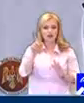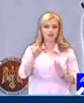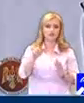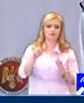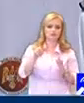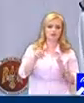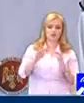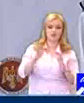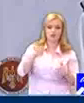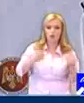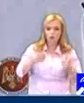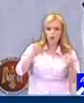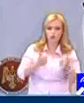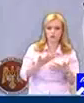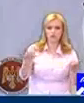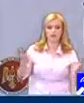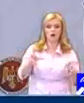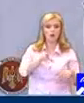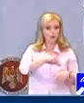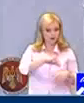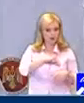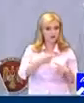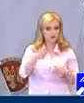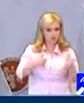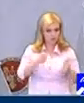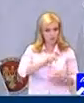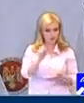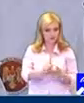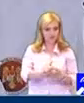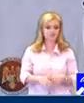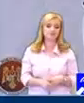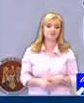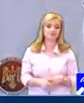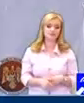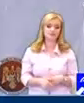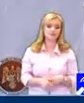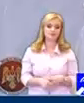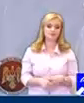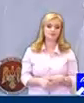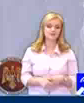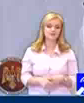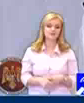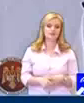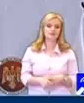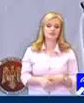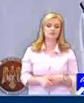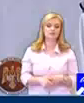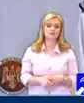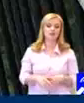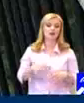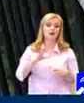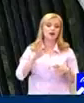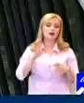concursuri diferite, inclusiv cu premii, ateliere de creație, va fi instalat un constructor uriaș